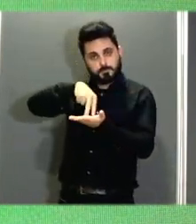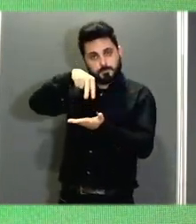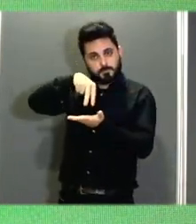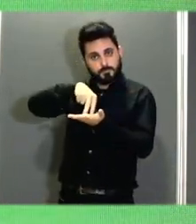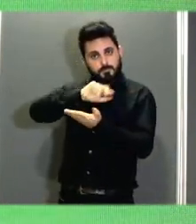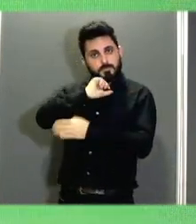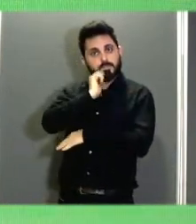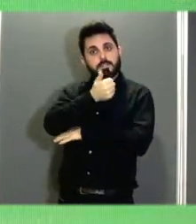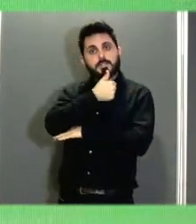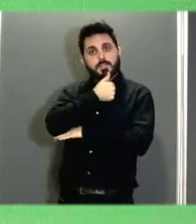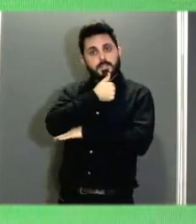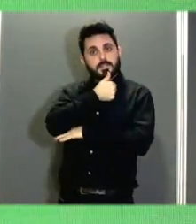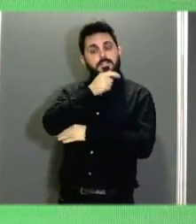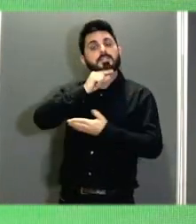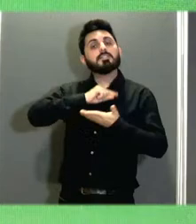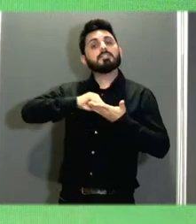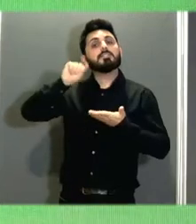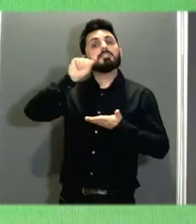ponència,